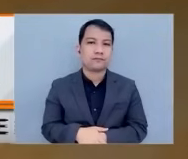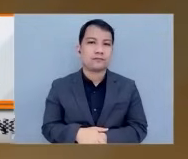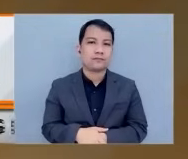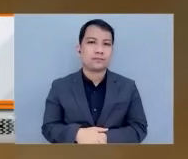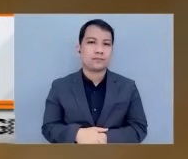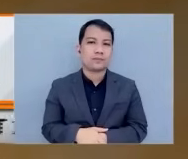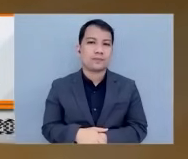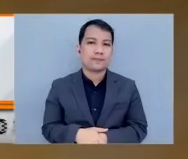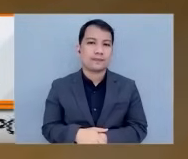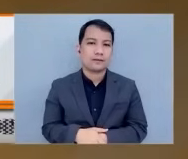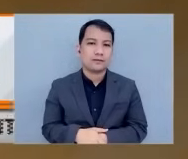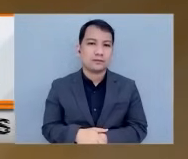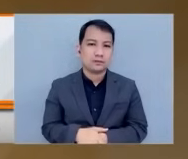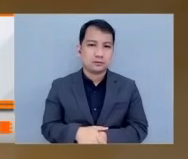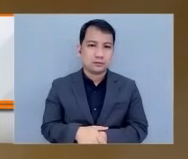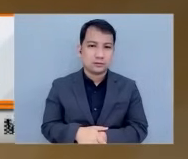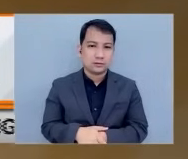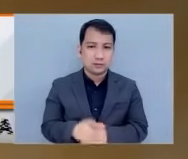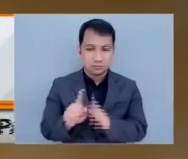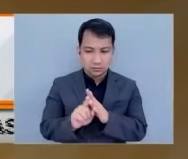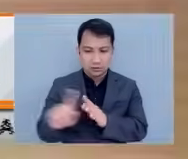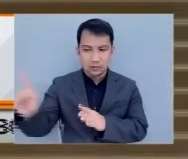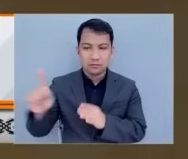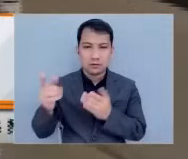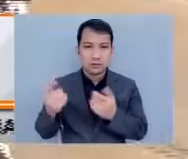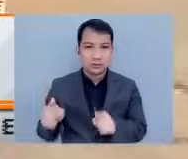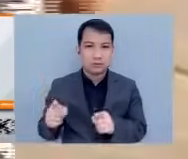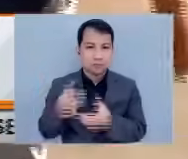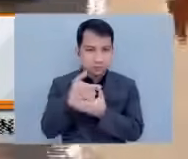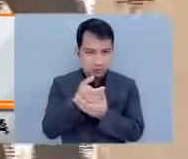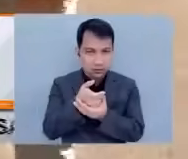Agad naman tumakas si Bersano matapos ang pamamaril.